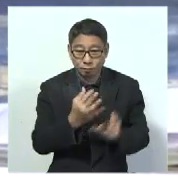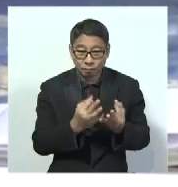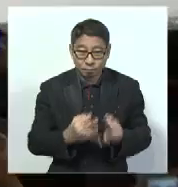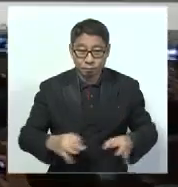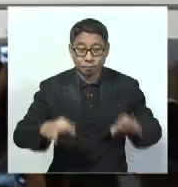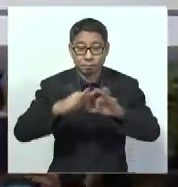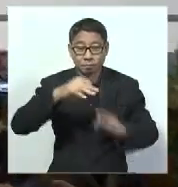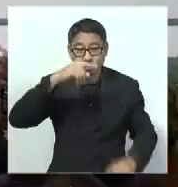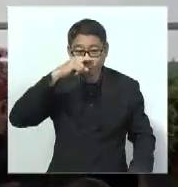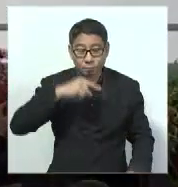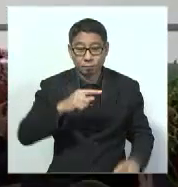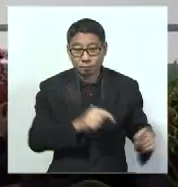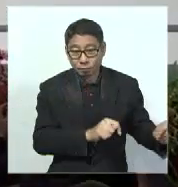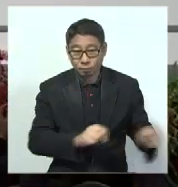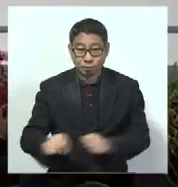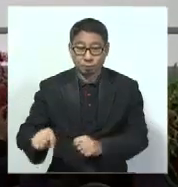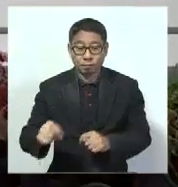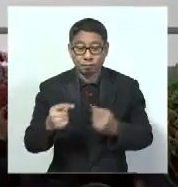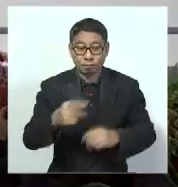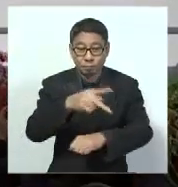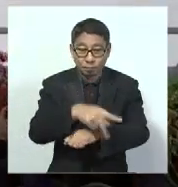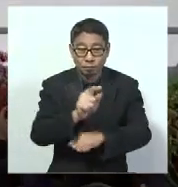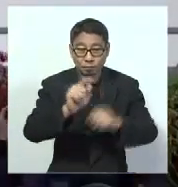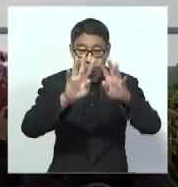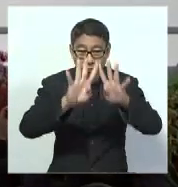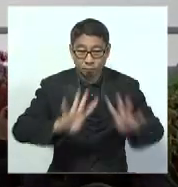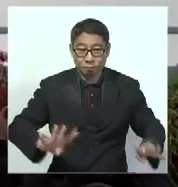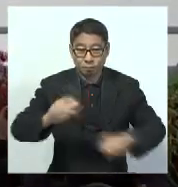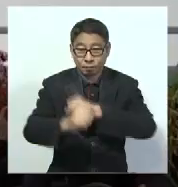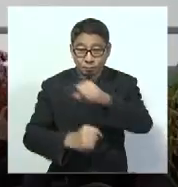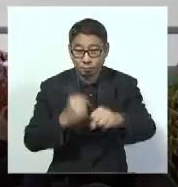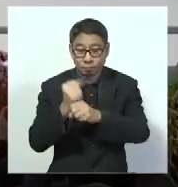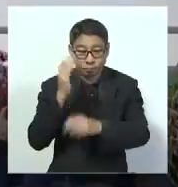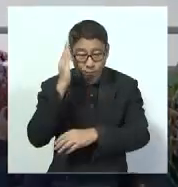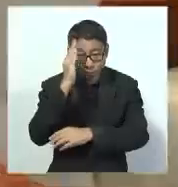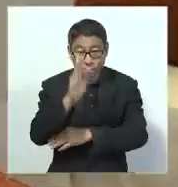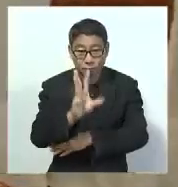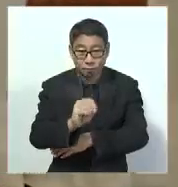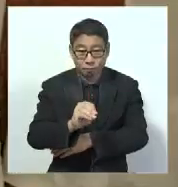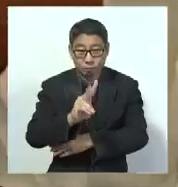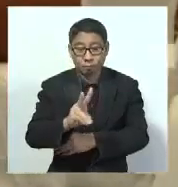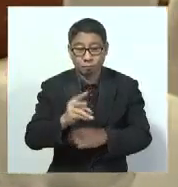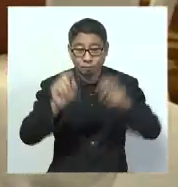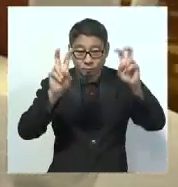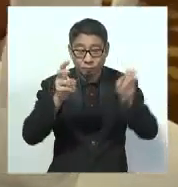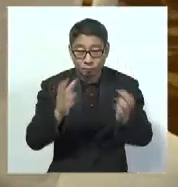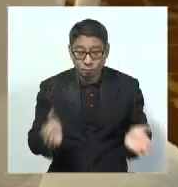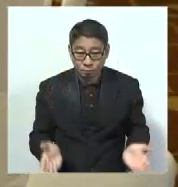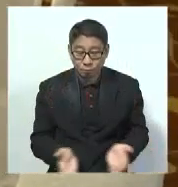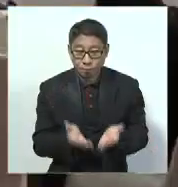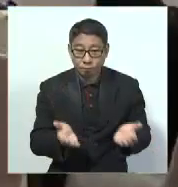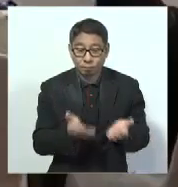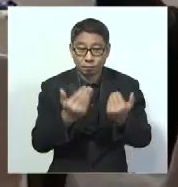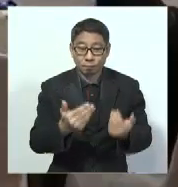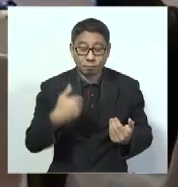คัญมากเพราะว่าไทยเนี่ยตอนนี้เตรียมตัวแล้วนะครับจะเป็นประธานอาเซียนในปีหน้าปี62ซึ่งมันจะมีวาระสำคัญที่ไทยจะผลักดันค่อนข้